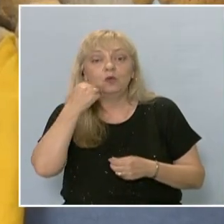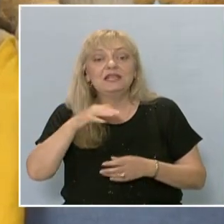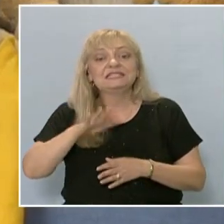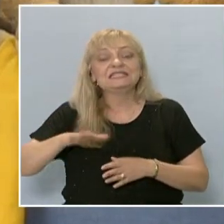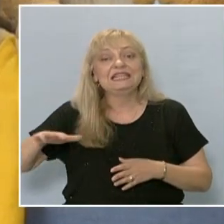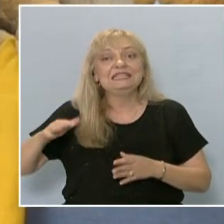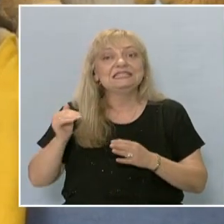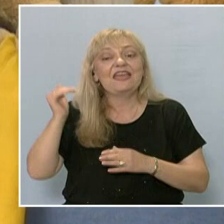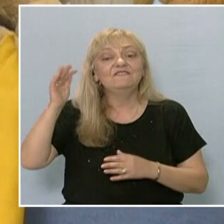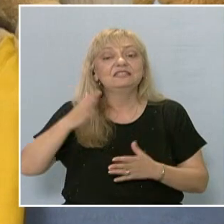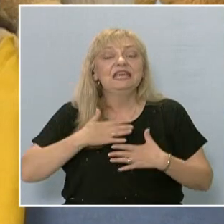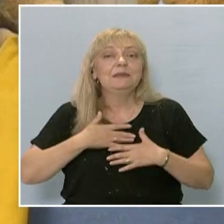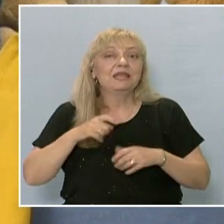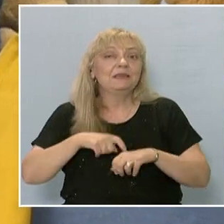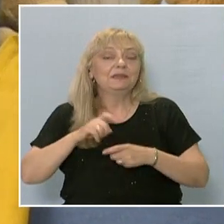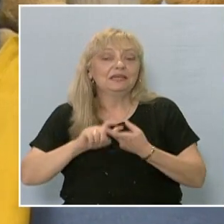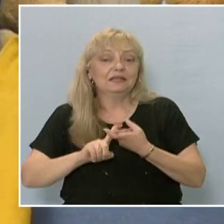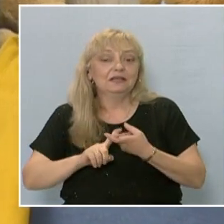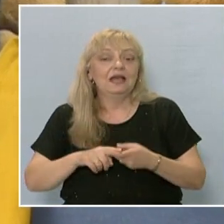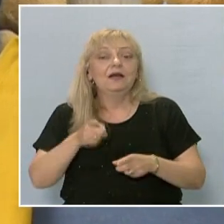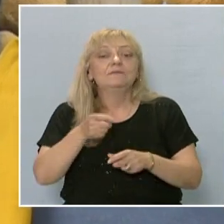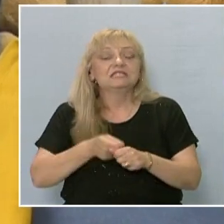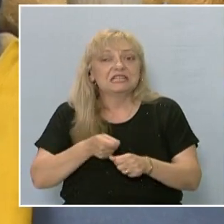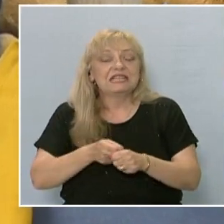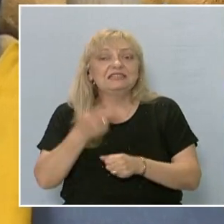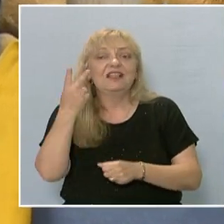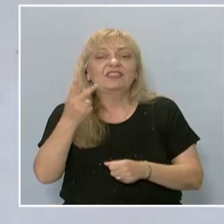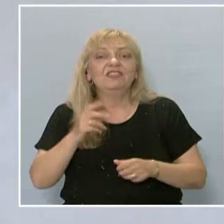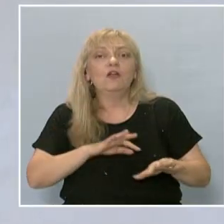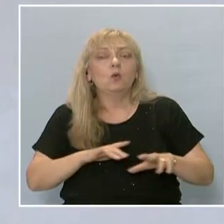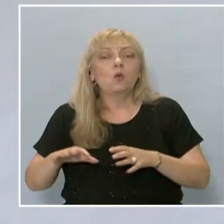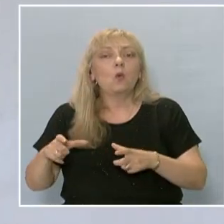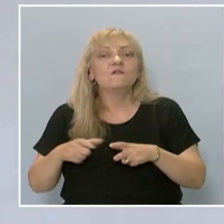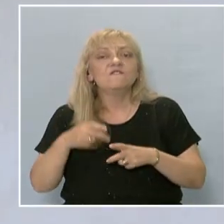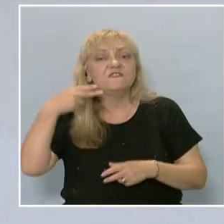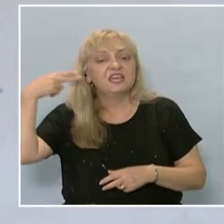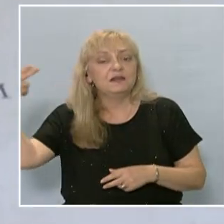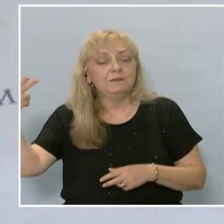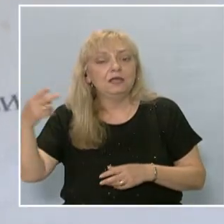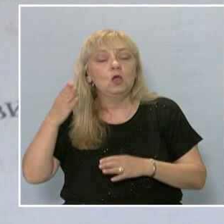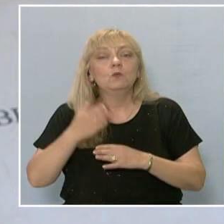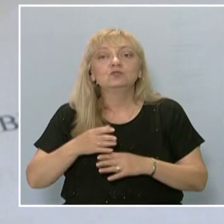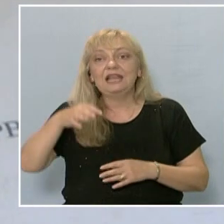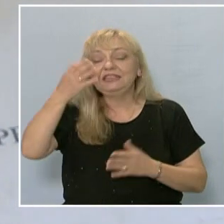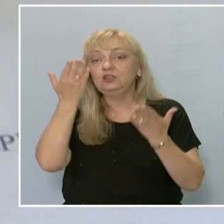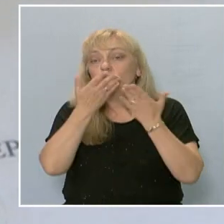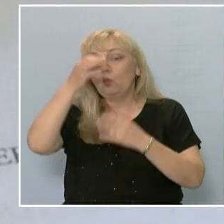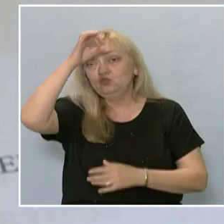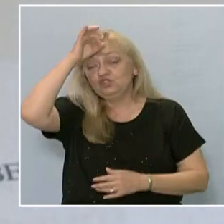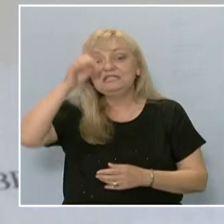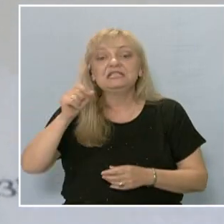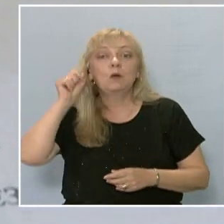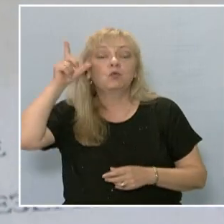димитър караманчев съосновател на две софтуерни компании на клуб по предприемачество а също един от последните ученици на професор георги